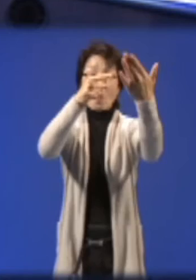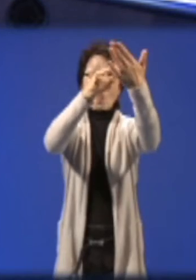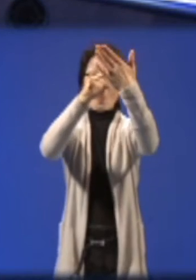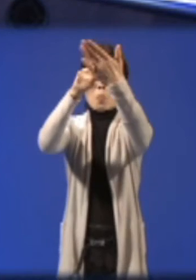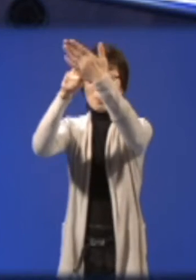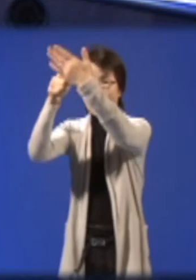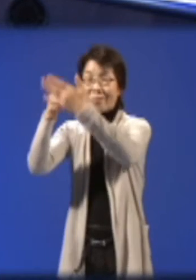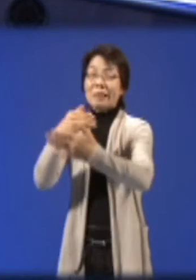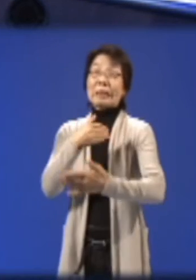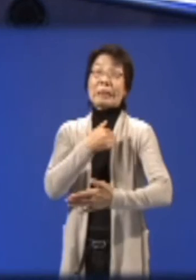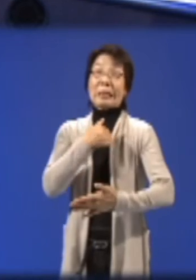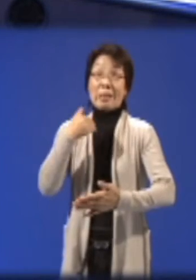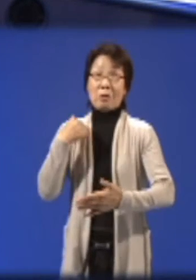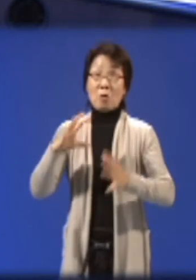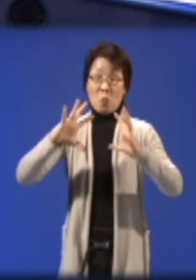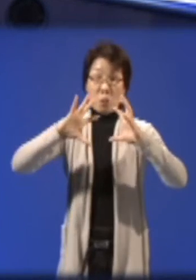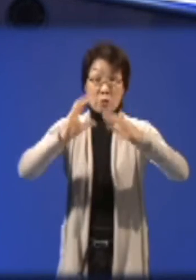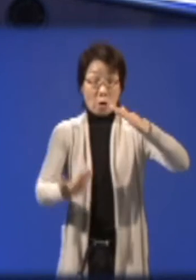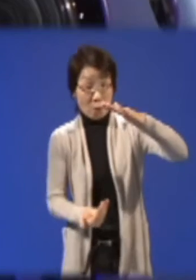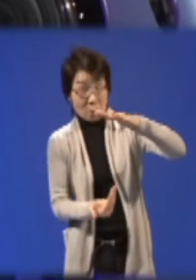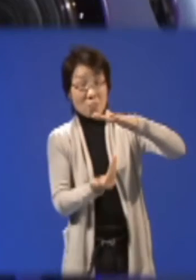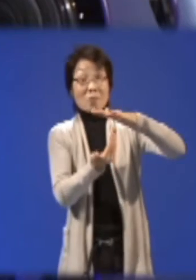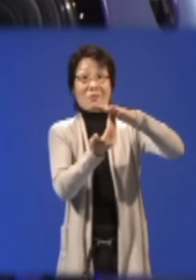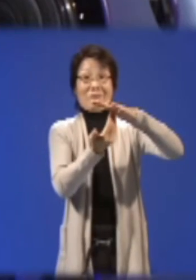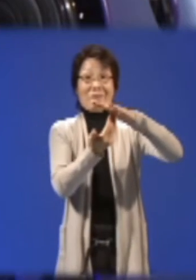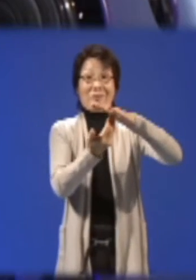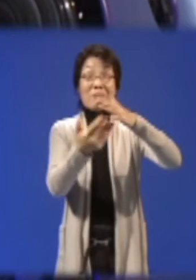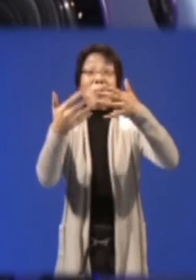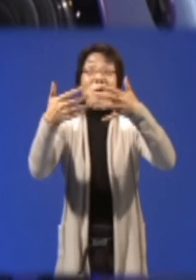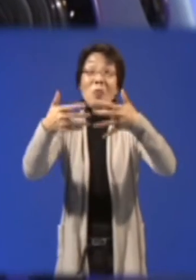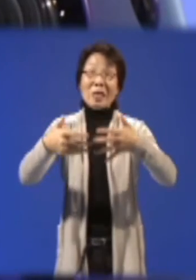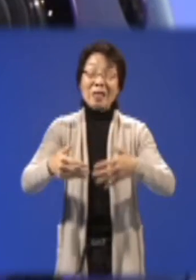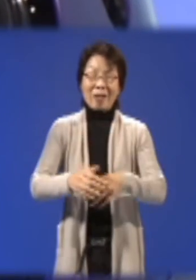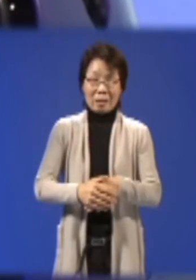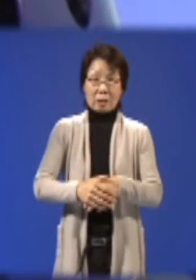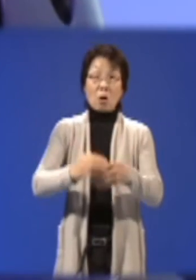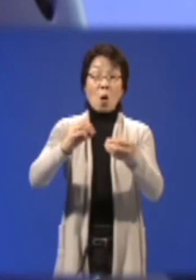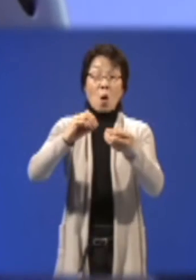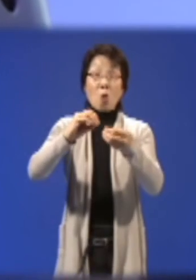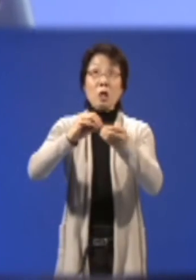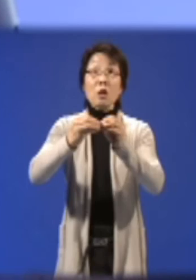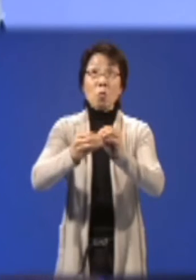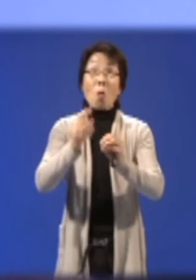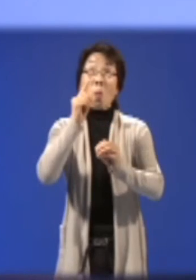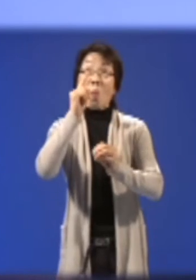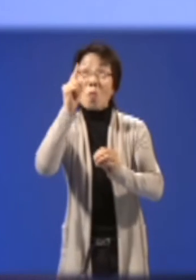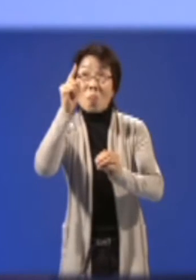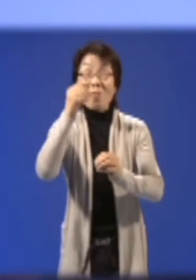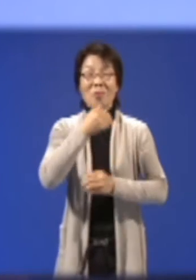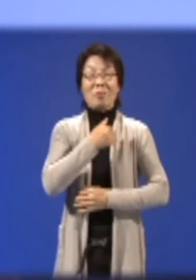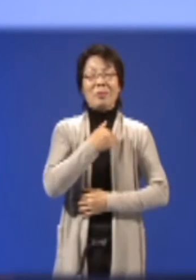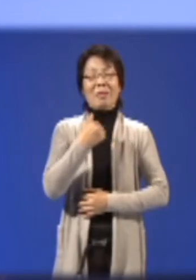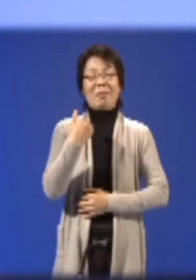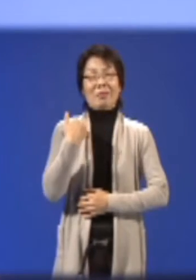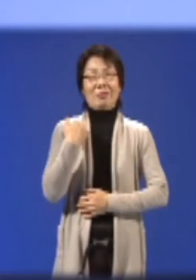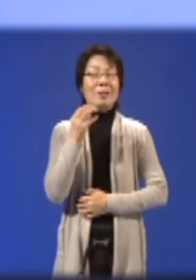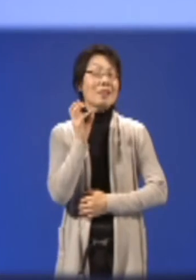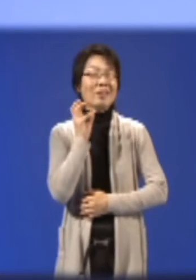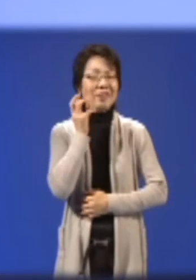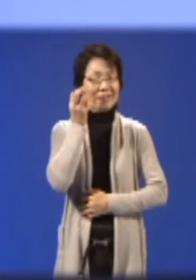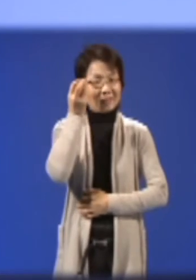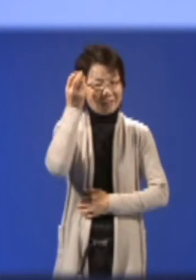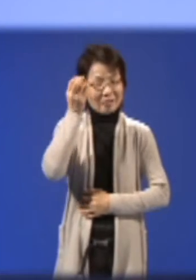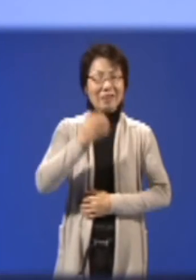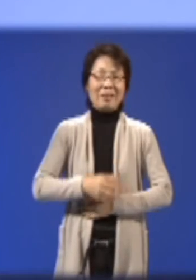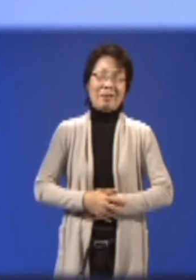再現できる世界最高峰の投影機なんです。星の色まで表現できるんですって。す